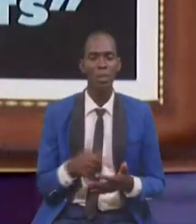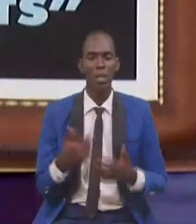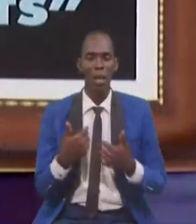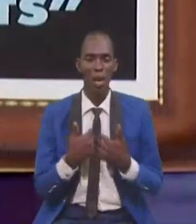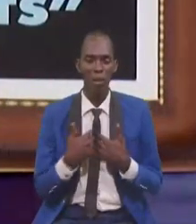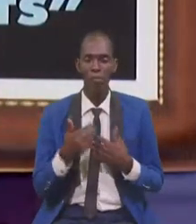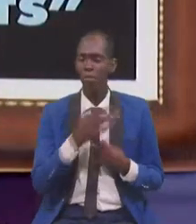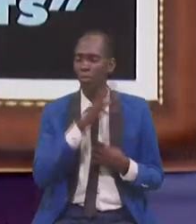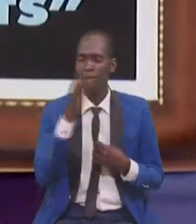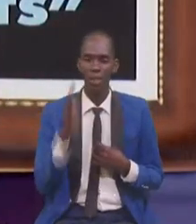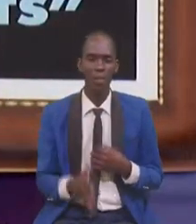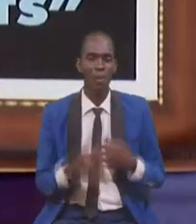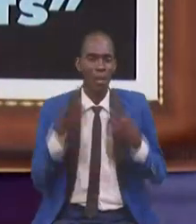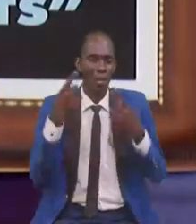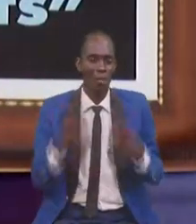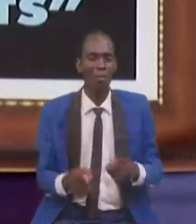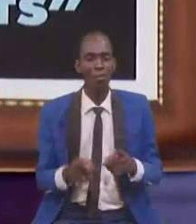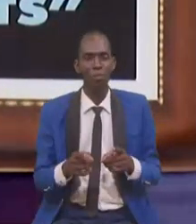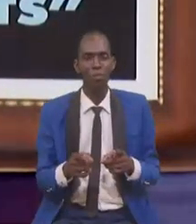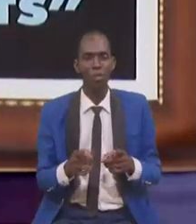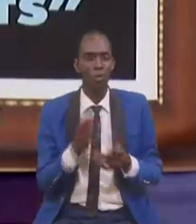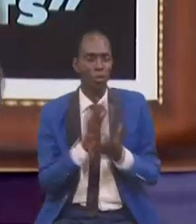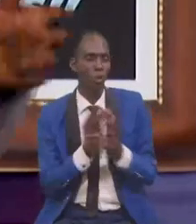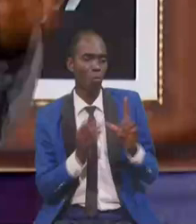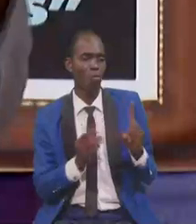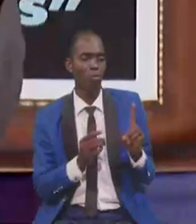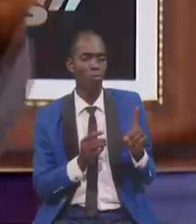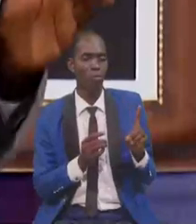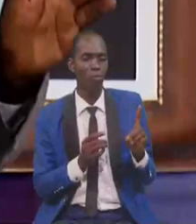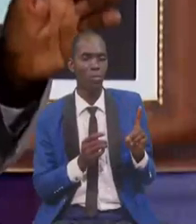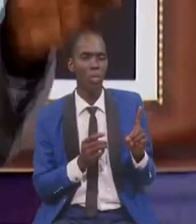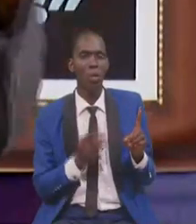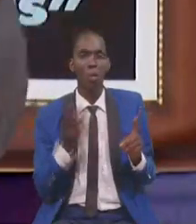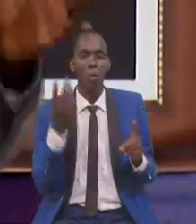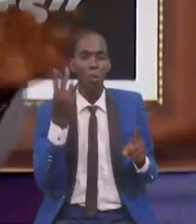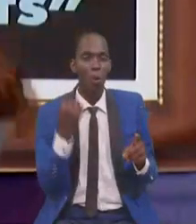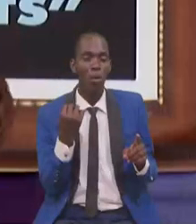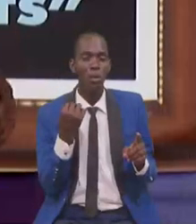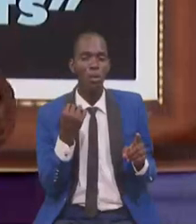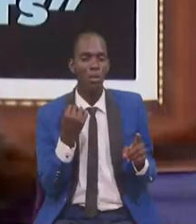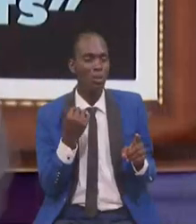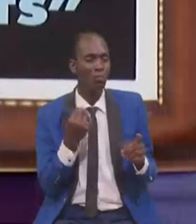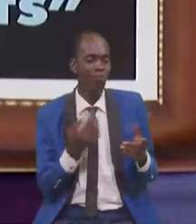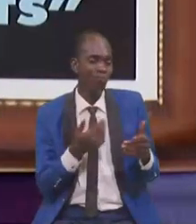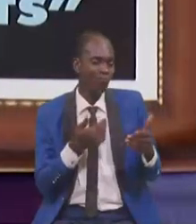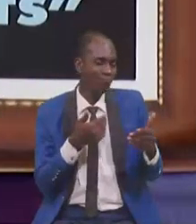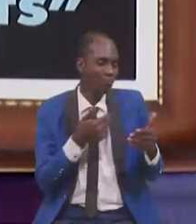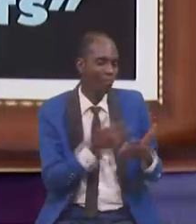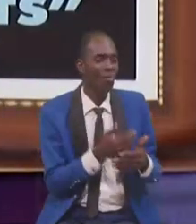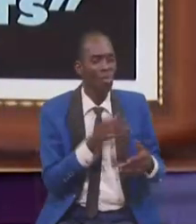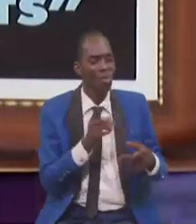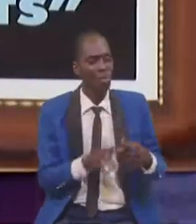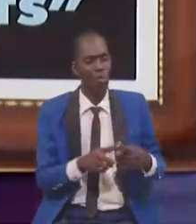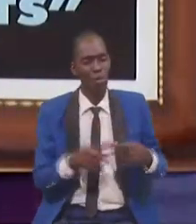Ceci ne s'est jamais produit jusqu'à ce que Christ soit arrivé. Quelqu'un qui était sur le point